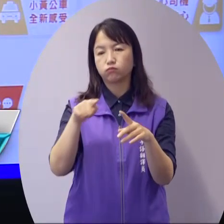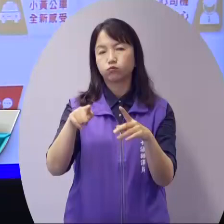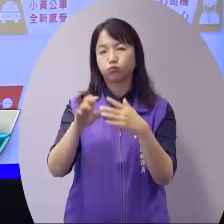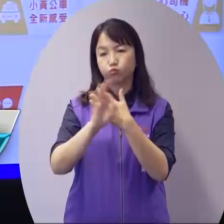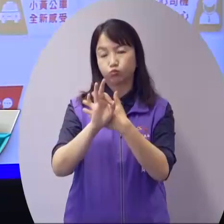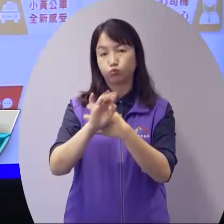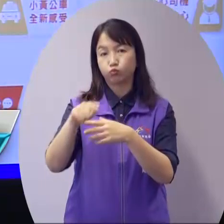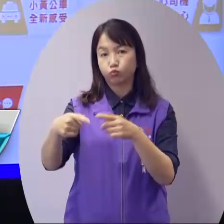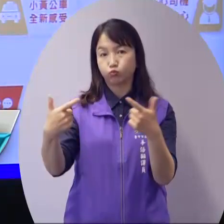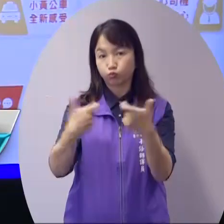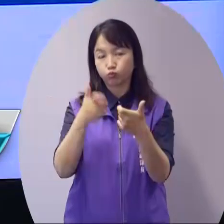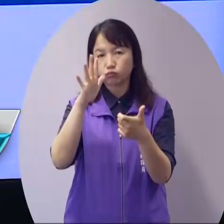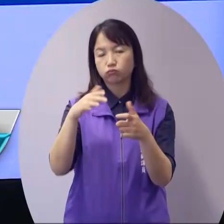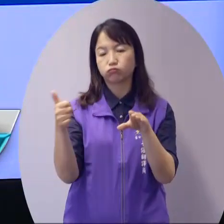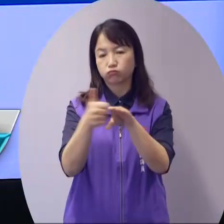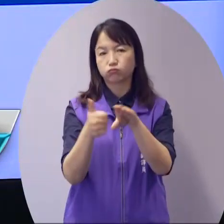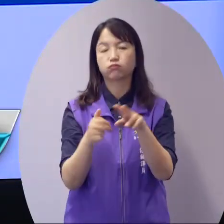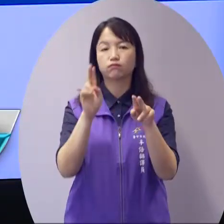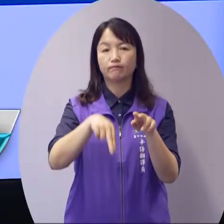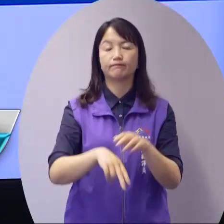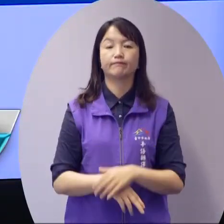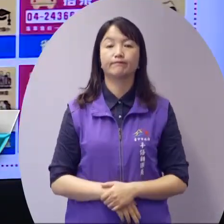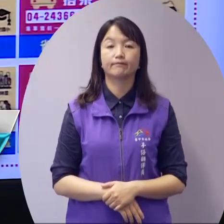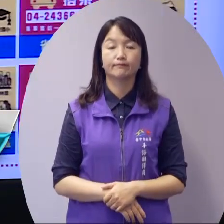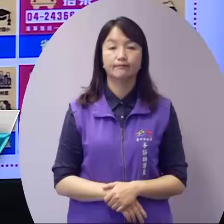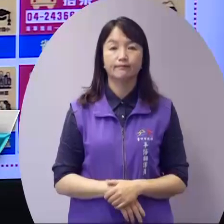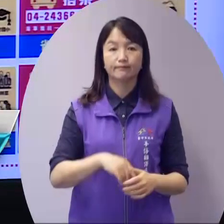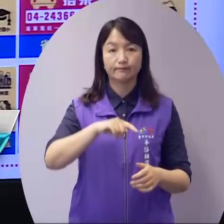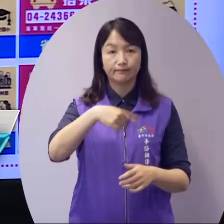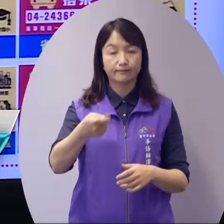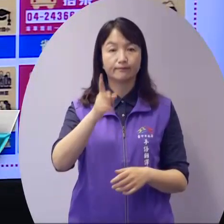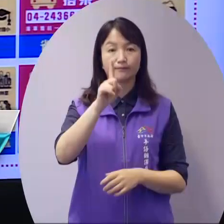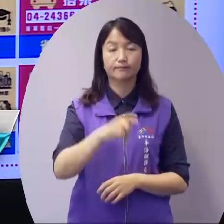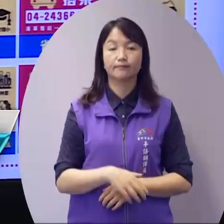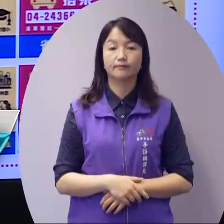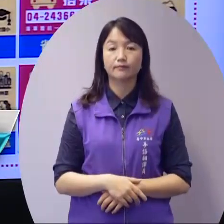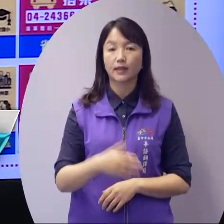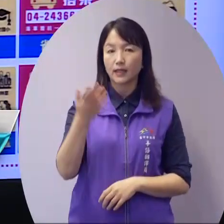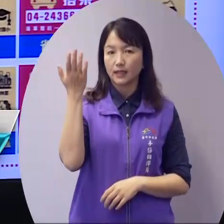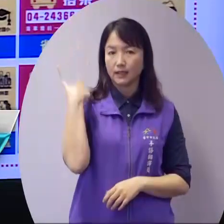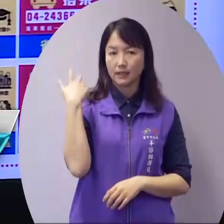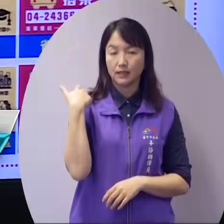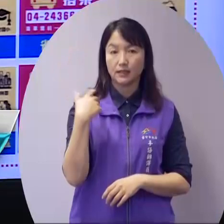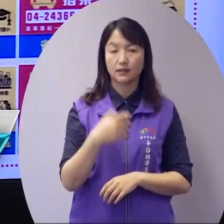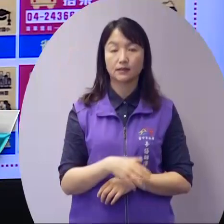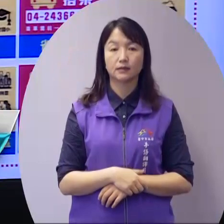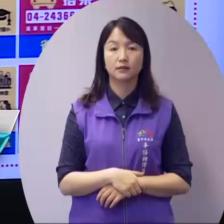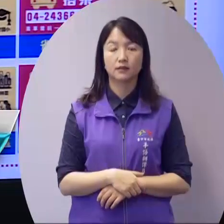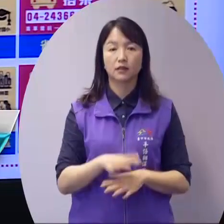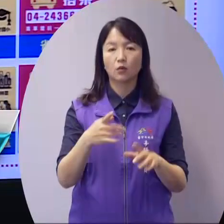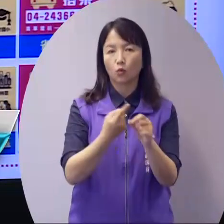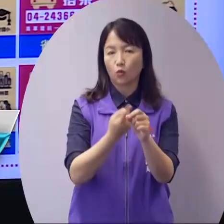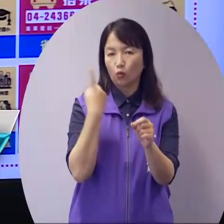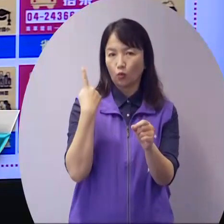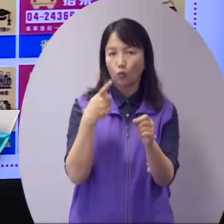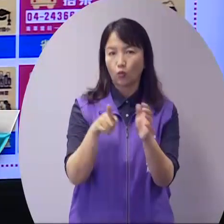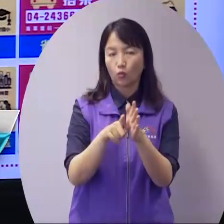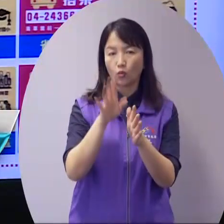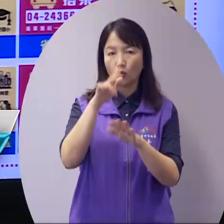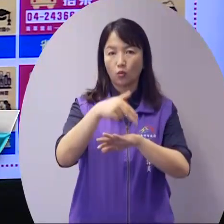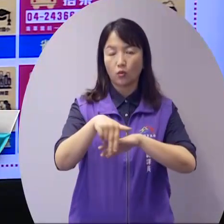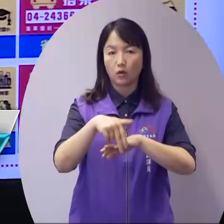域的民众搭乘需求。下一页，再下一页。那过去在去年我们另外